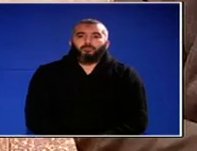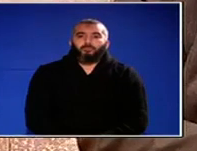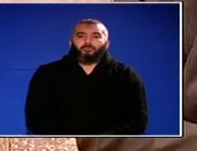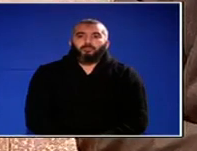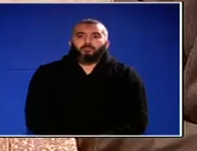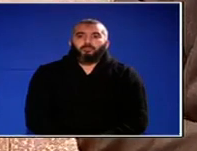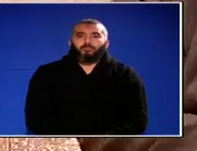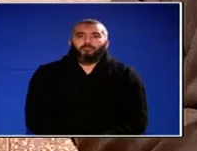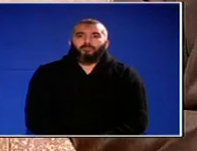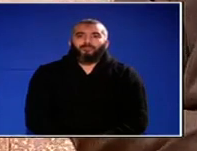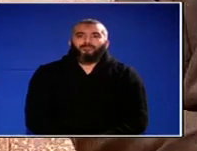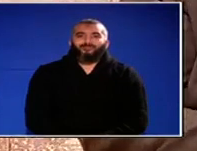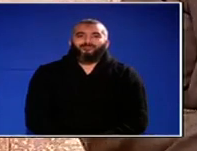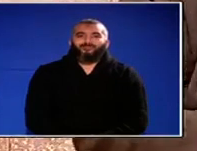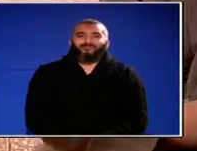شكون ما كاش؟ من وين هذا؟